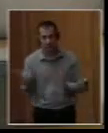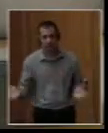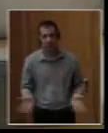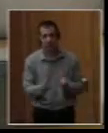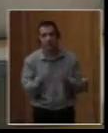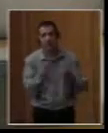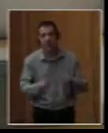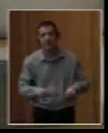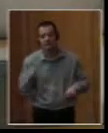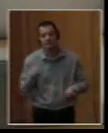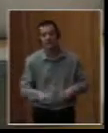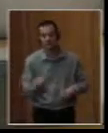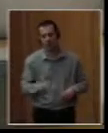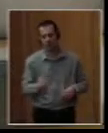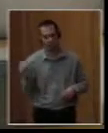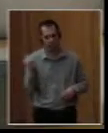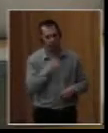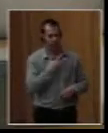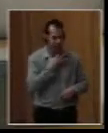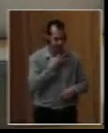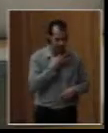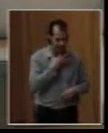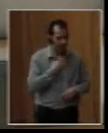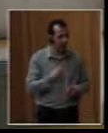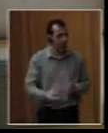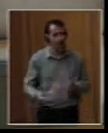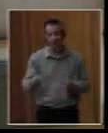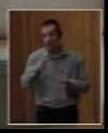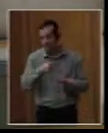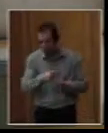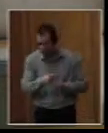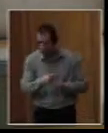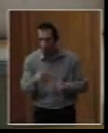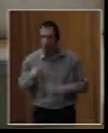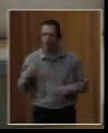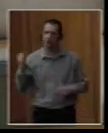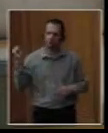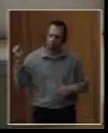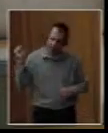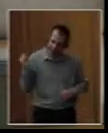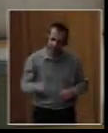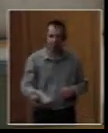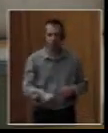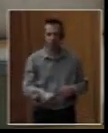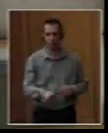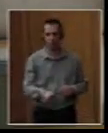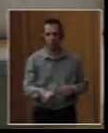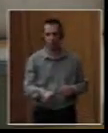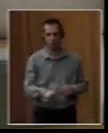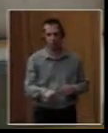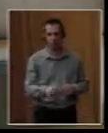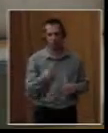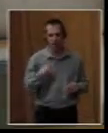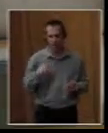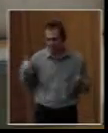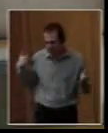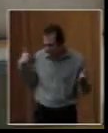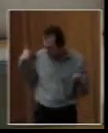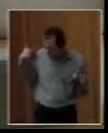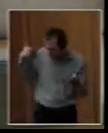να συμφωνήσω, το έχουμε επισημάνει άλλωστε, η όλη μας διαδρομή προσωπική και